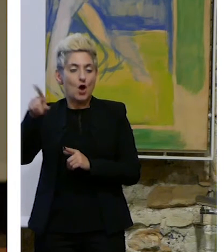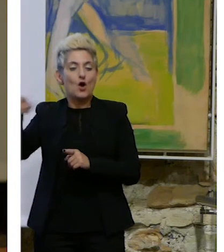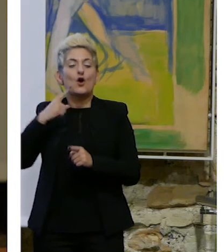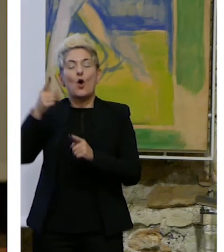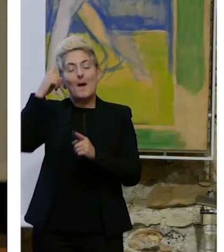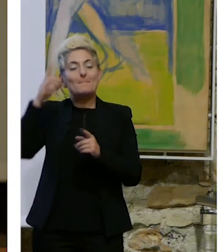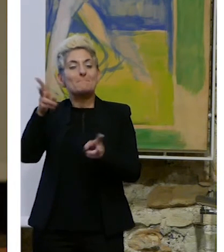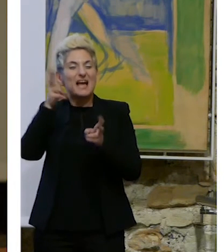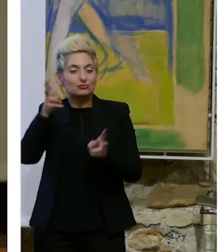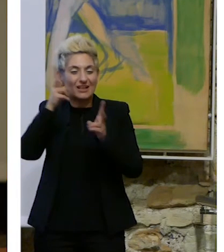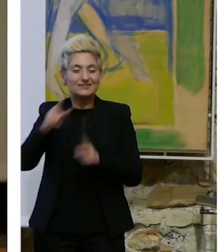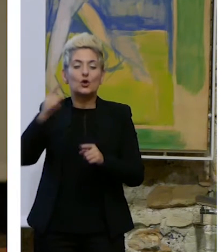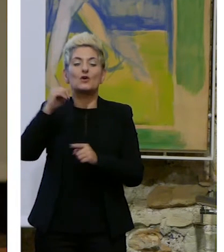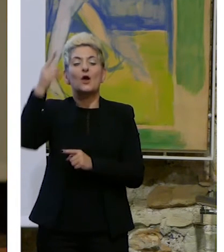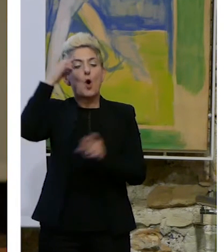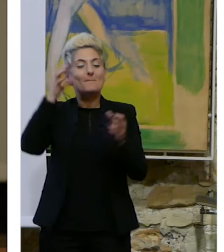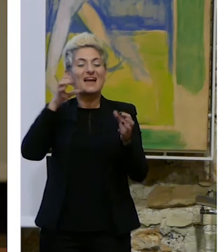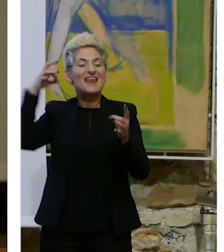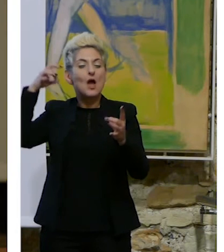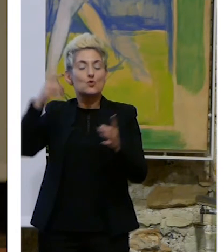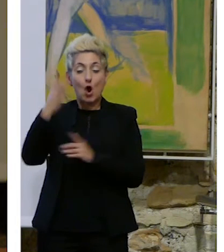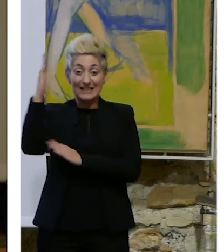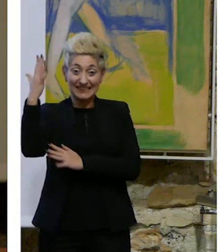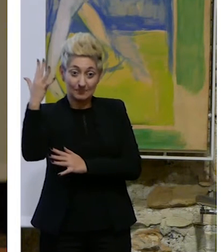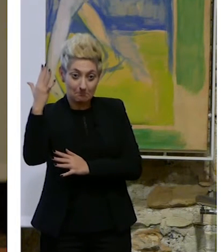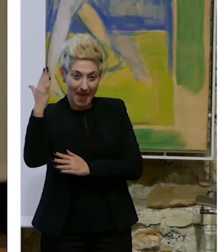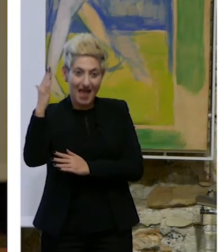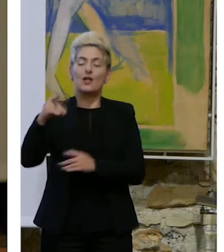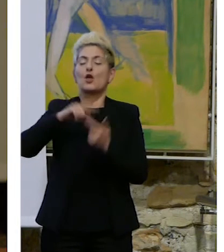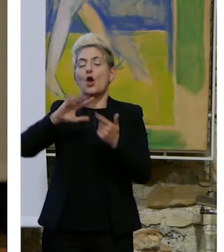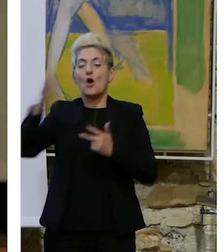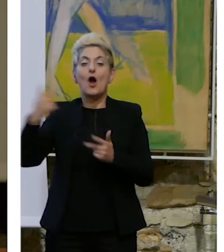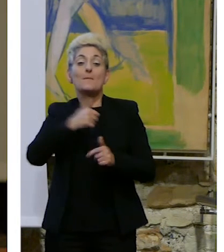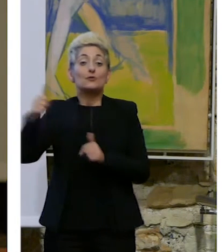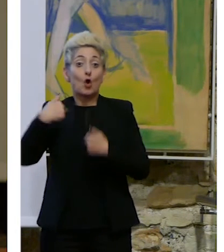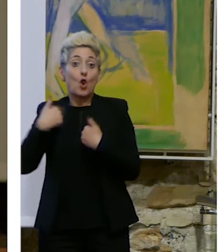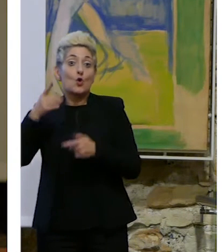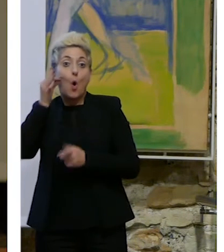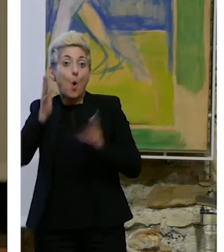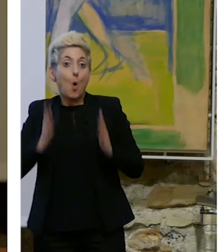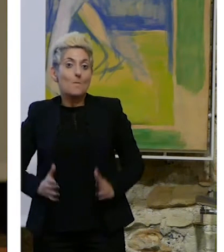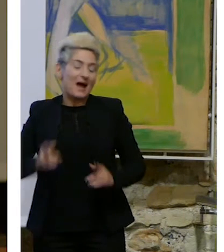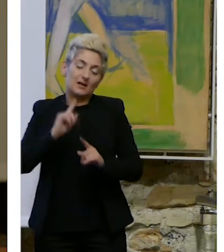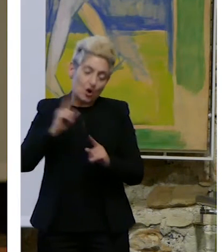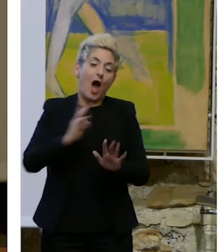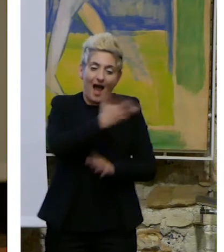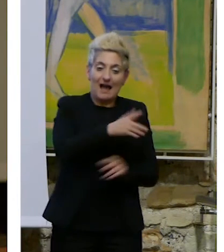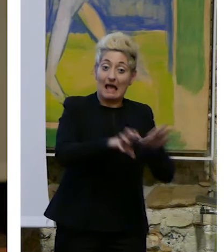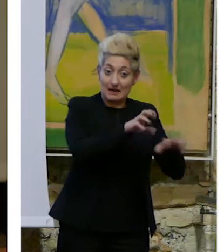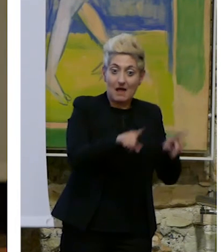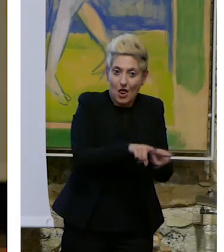è quello che ci accomuna alle altre specie, cioè non è siamo noi soltanto, noi abbiamo in